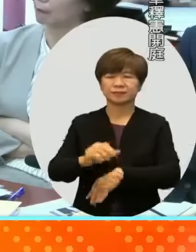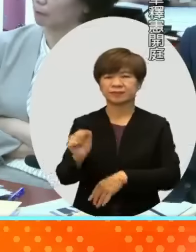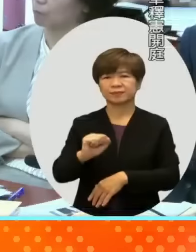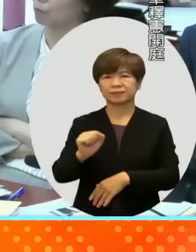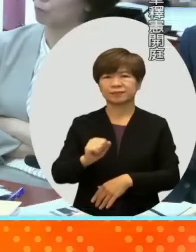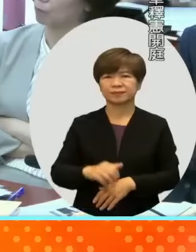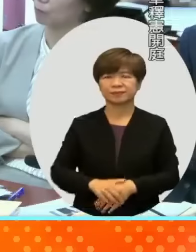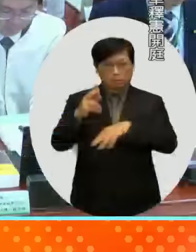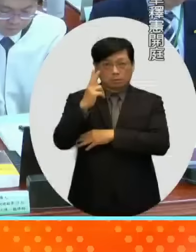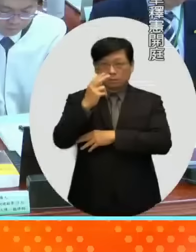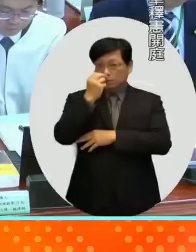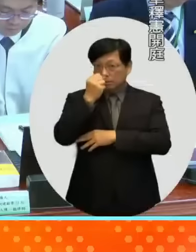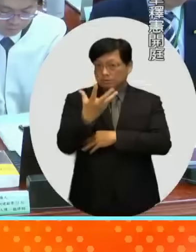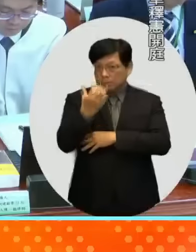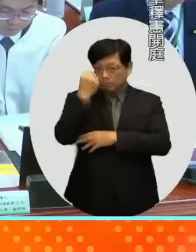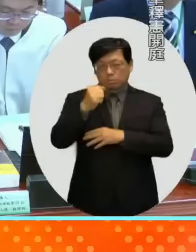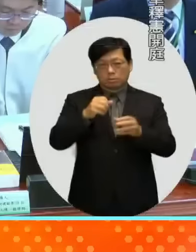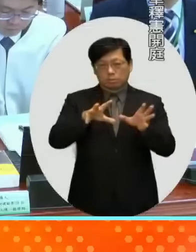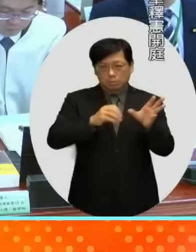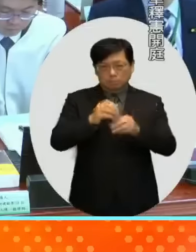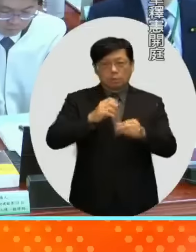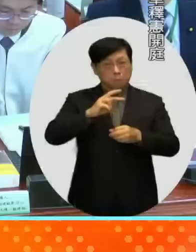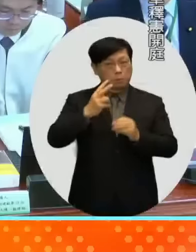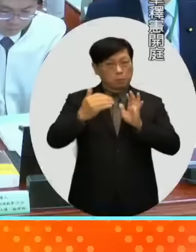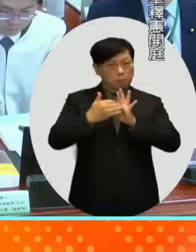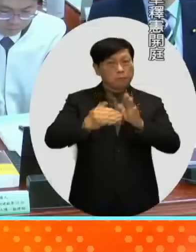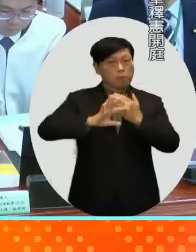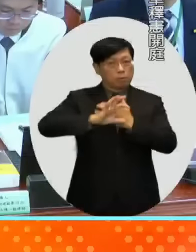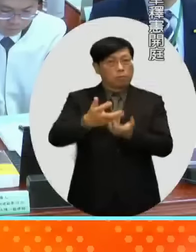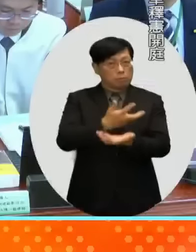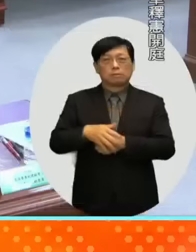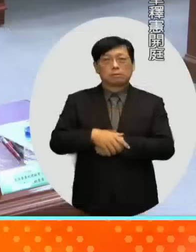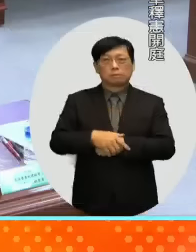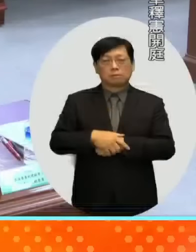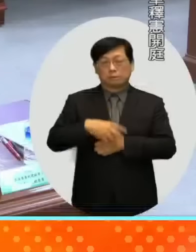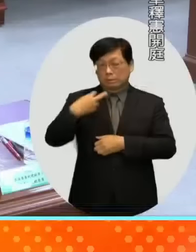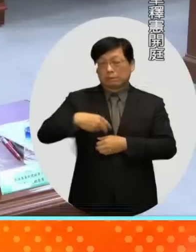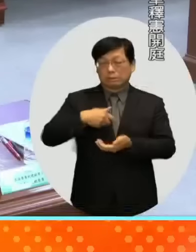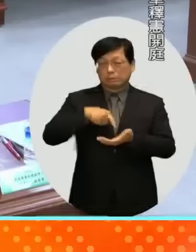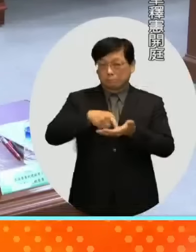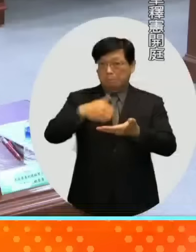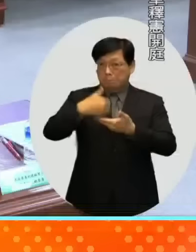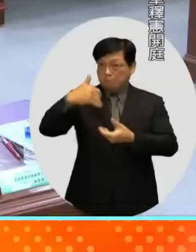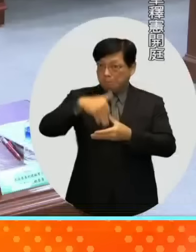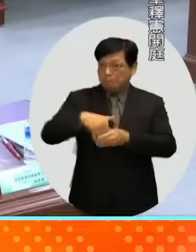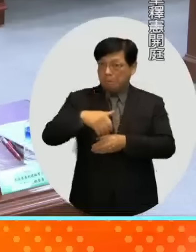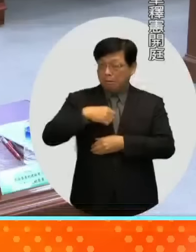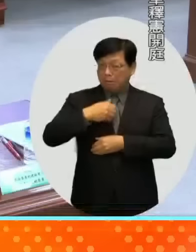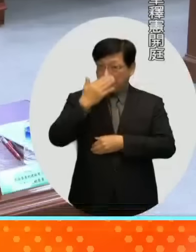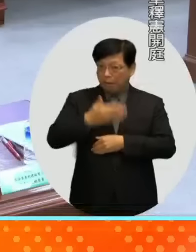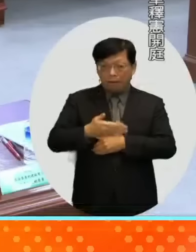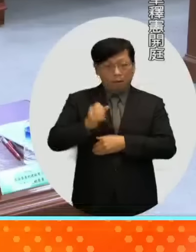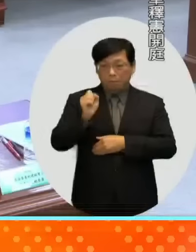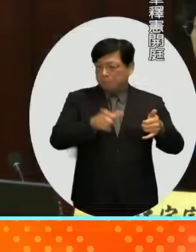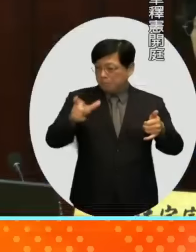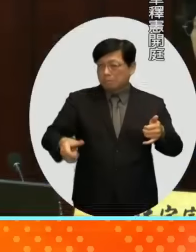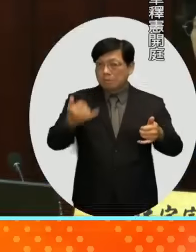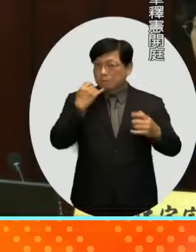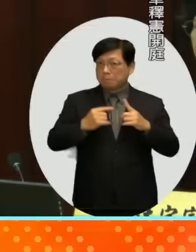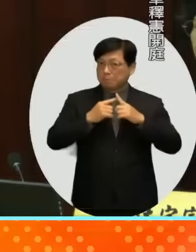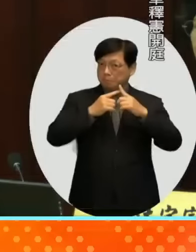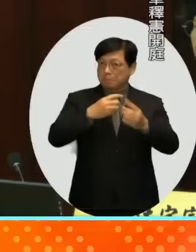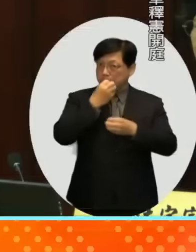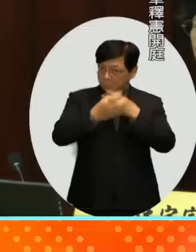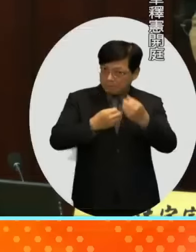朱立伦也没打算要玩这个东西啊。那就结束了。所以我觉得不用等到九月了，我们现在就已经可以结